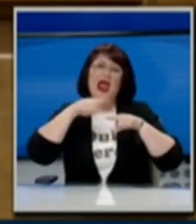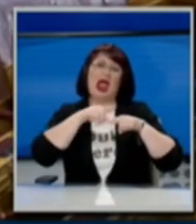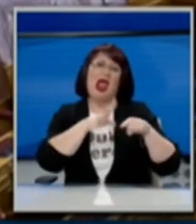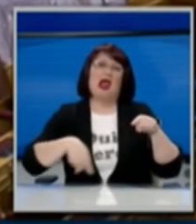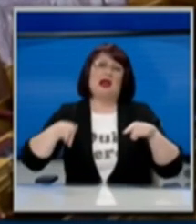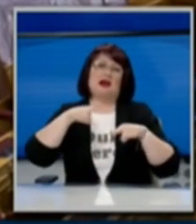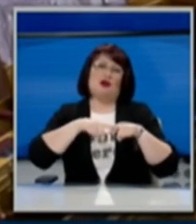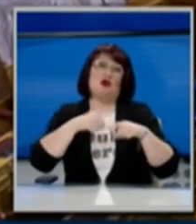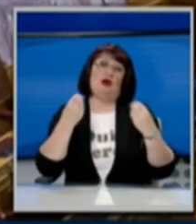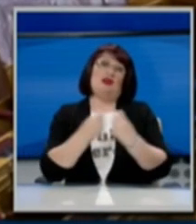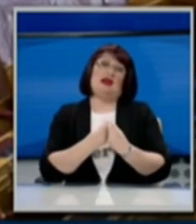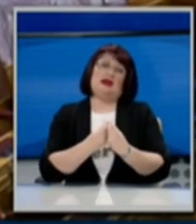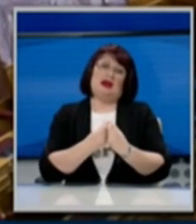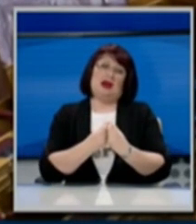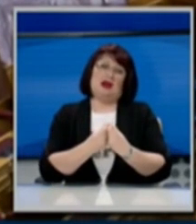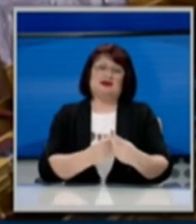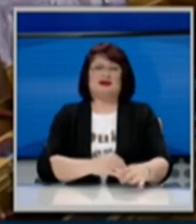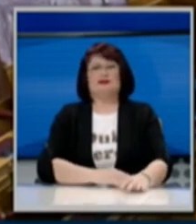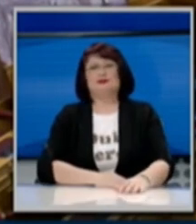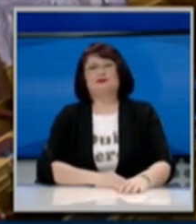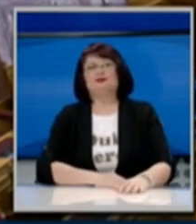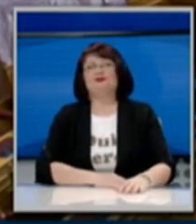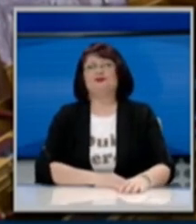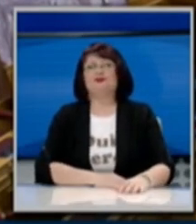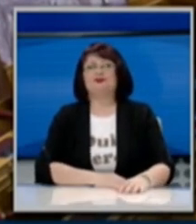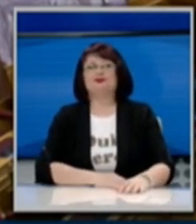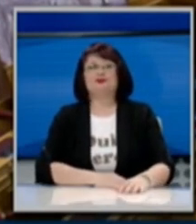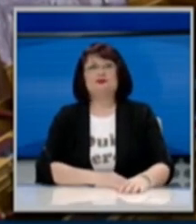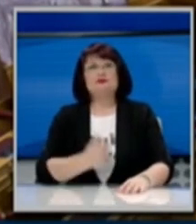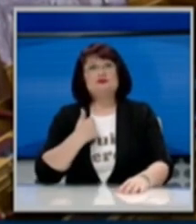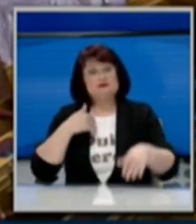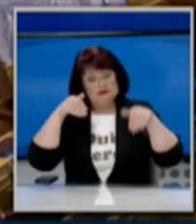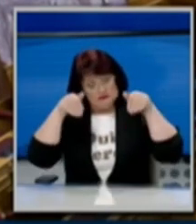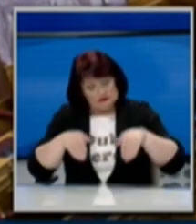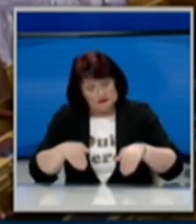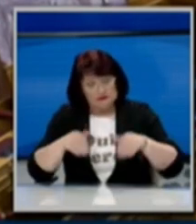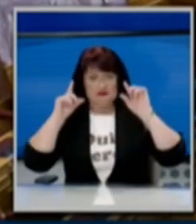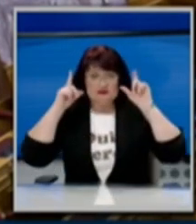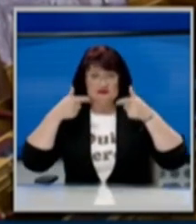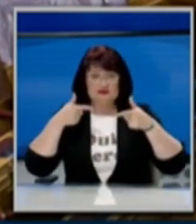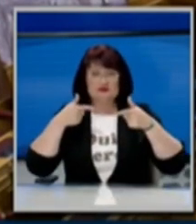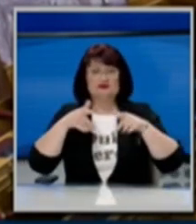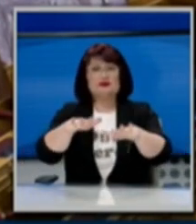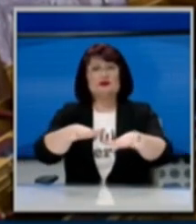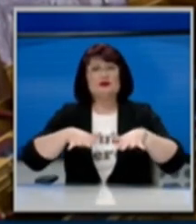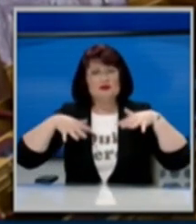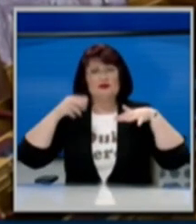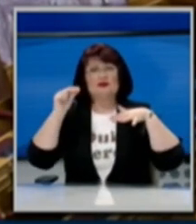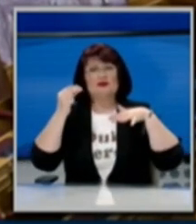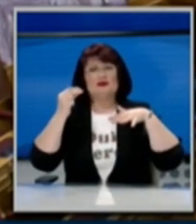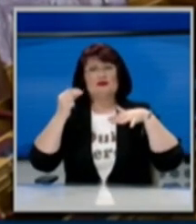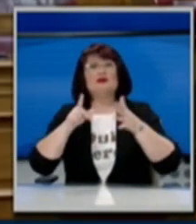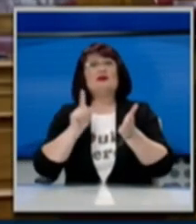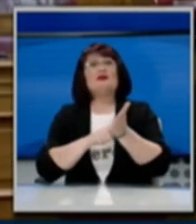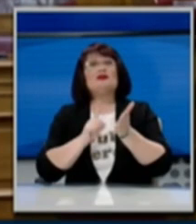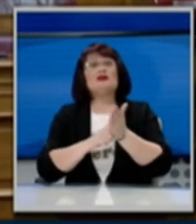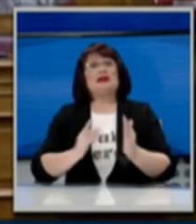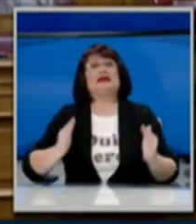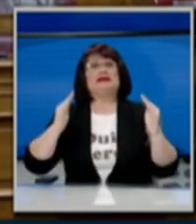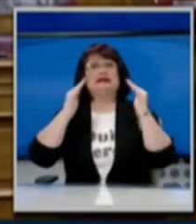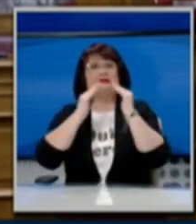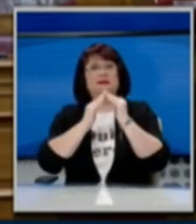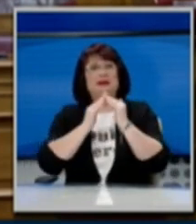λαό. Δεν υπηρετούμε τη Δημοκρατία όταν η Βουλή, αντί για κοιτίδα της